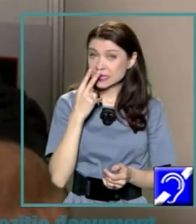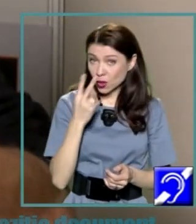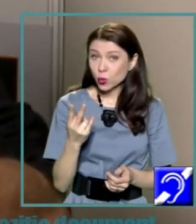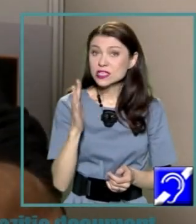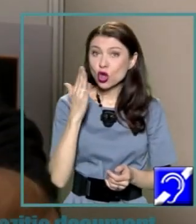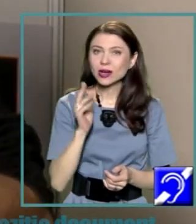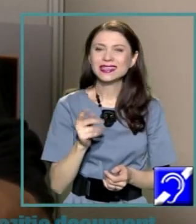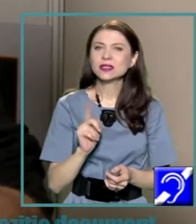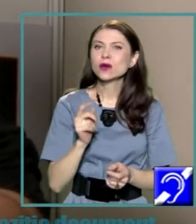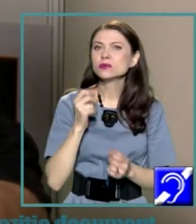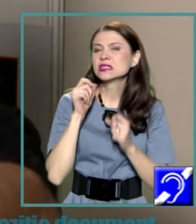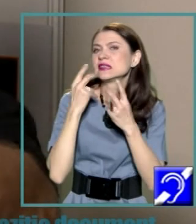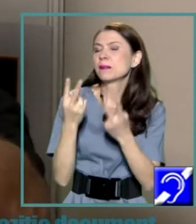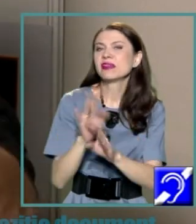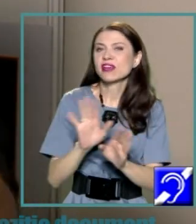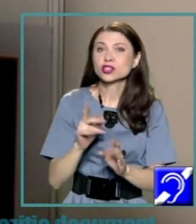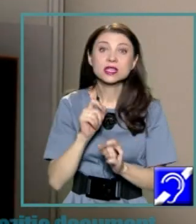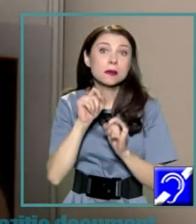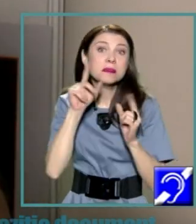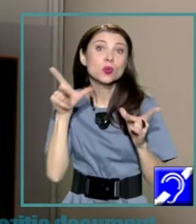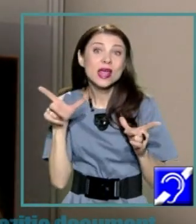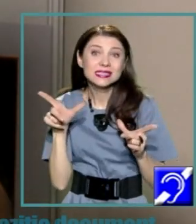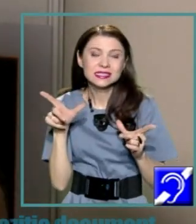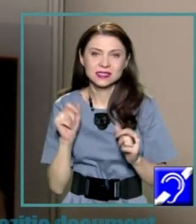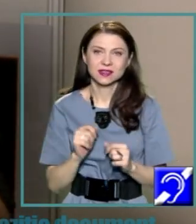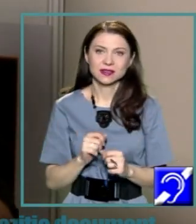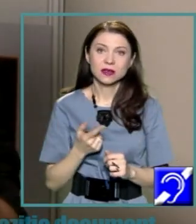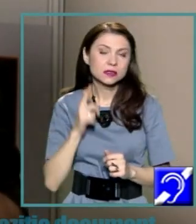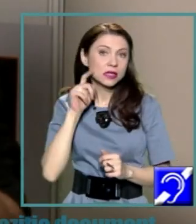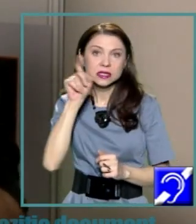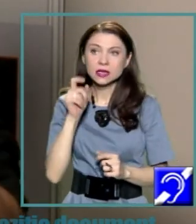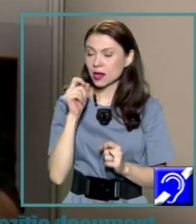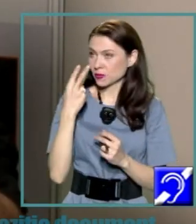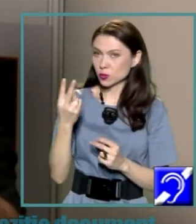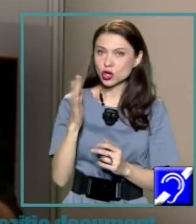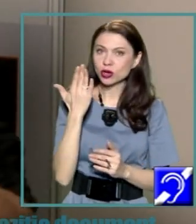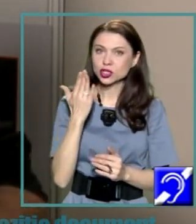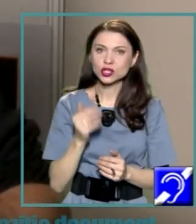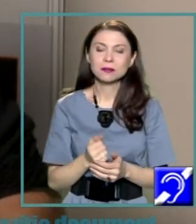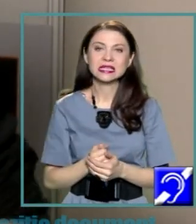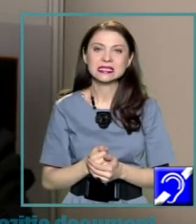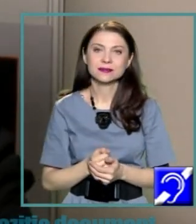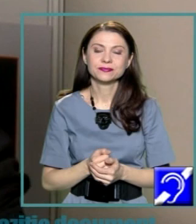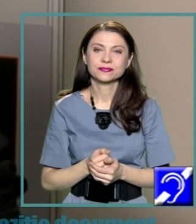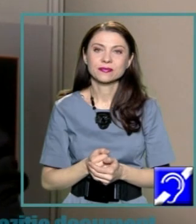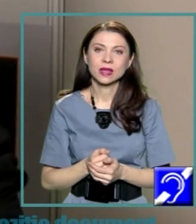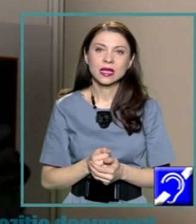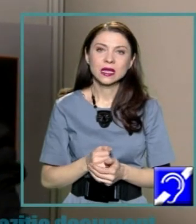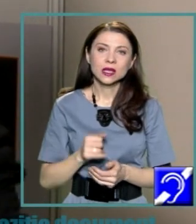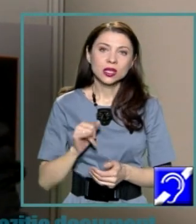te regardezi în oglindă, dar să te mirezi, adică să te și miri pe undeva, să are și cuvântul mirare în românește.